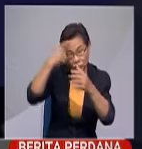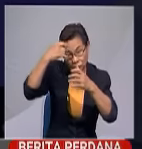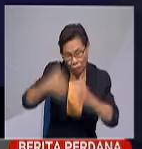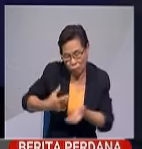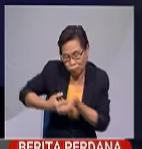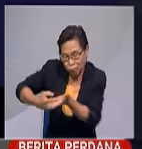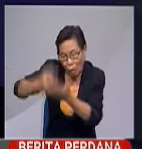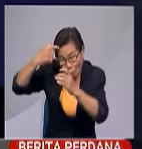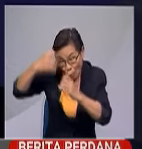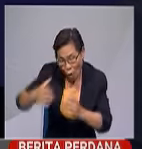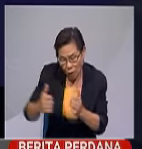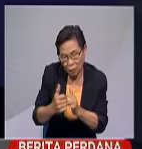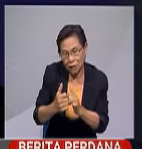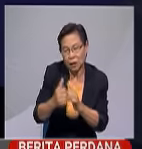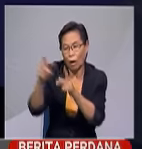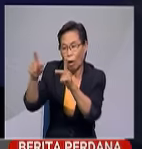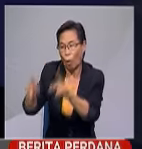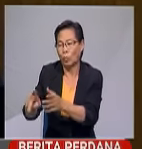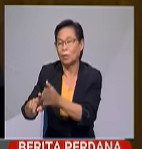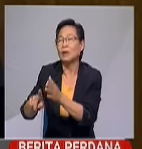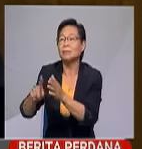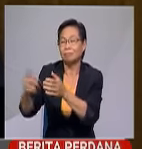rundingan dengan pihak berkaitan.